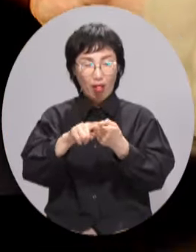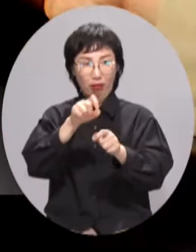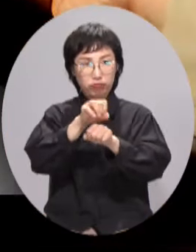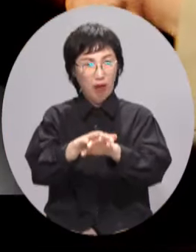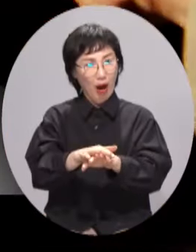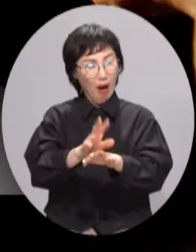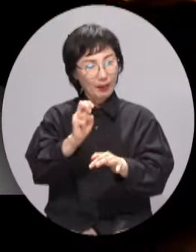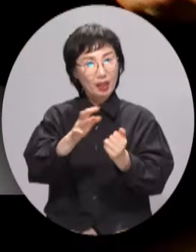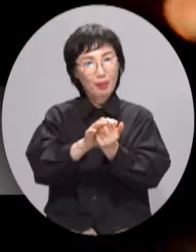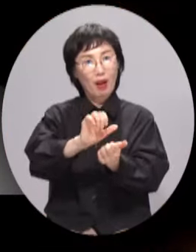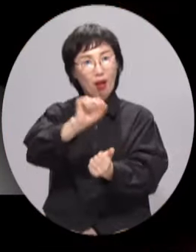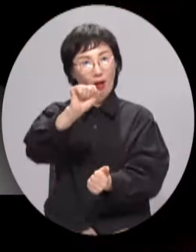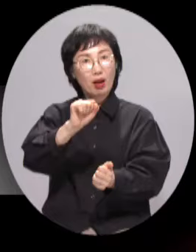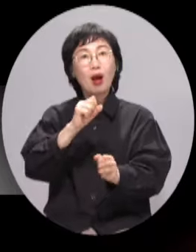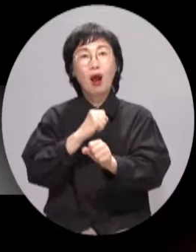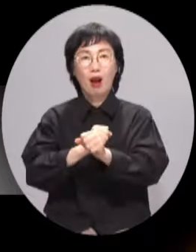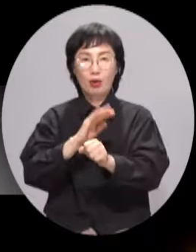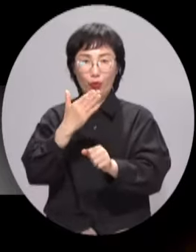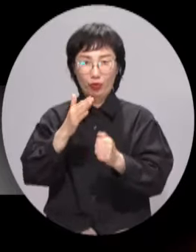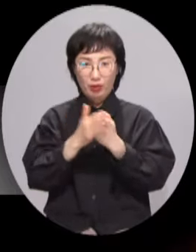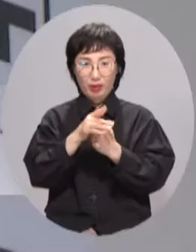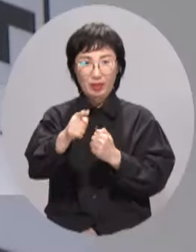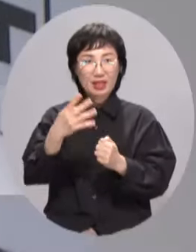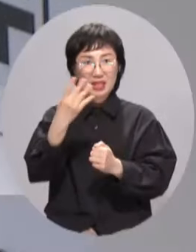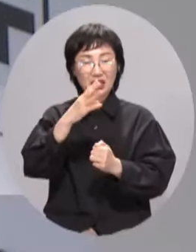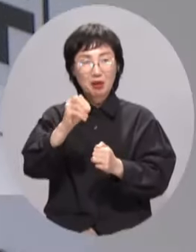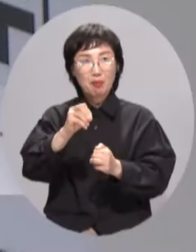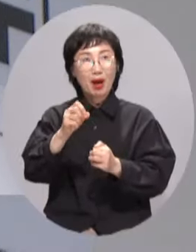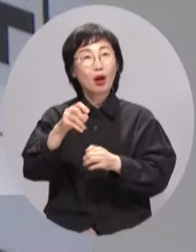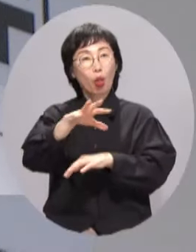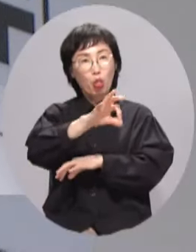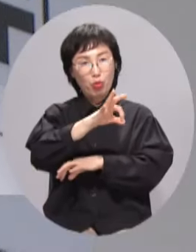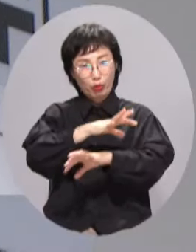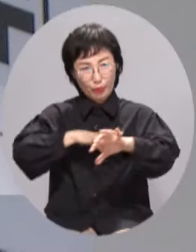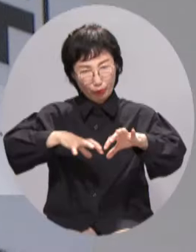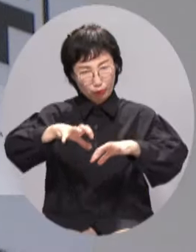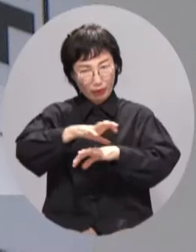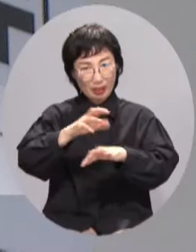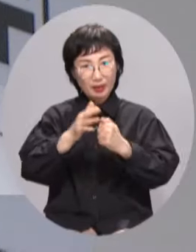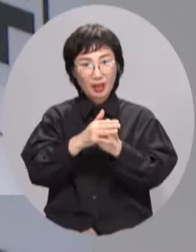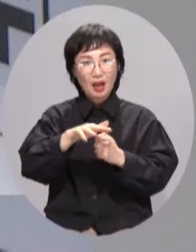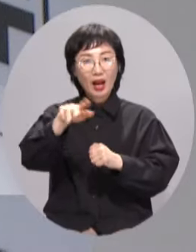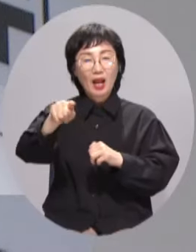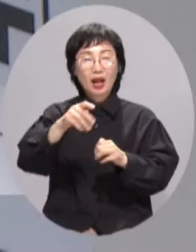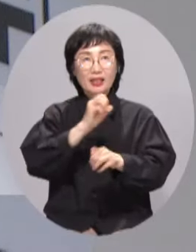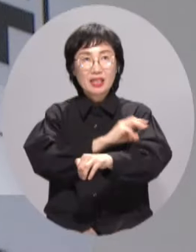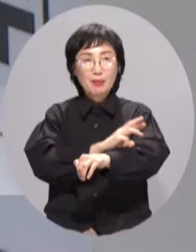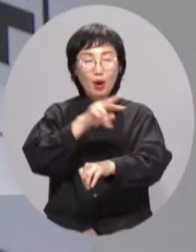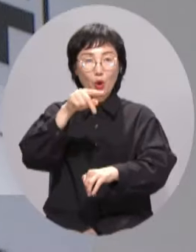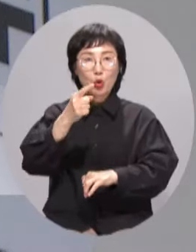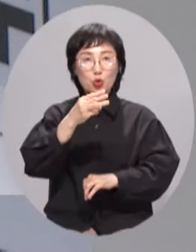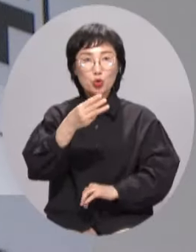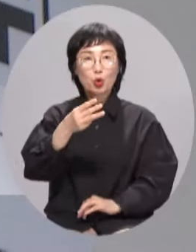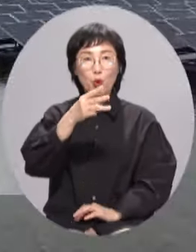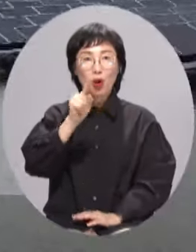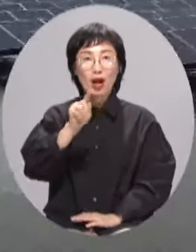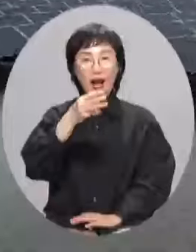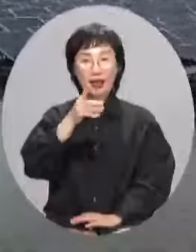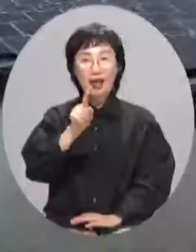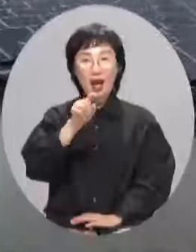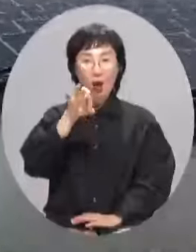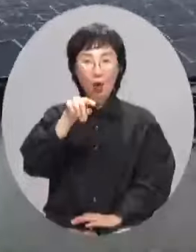비자금을 조성해 2억 4천만 원을 유용한 혐의로 구속된 솔라파워 사업단장 최씨로 지목됩니다